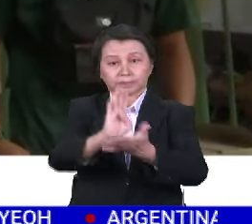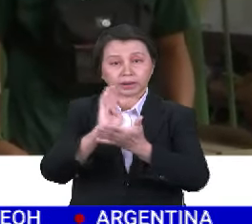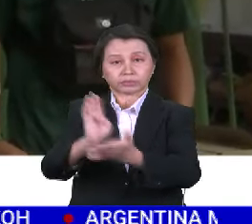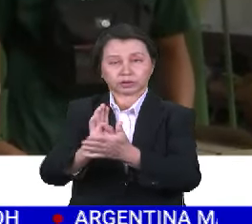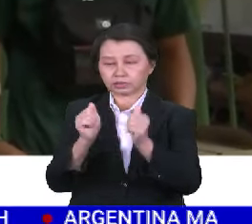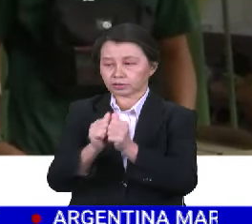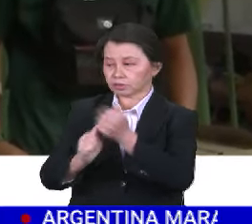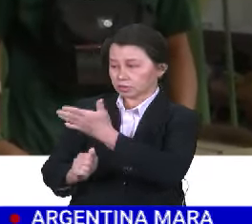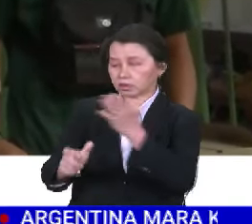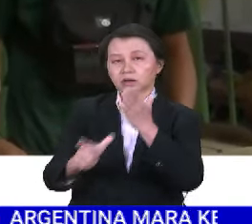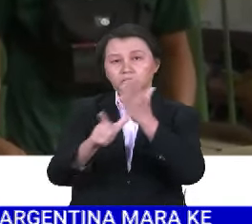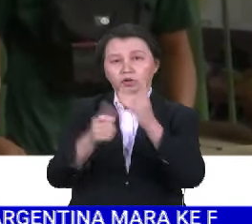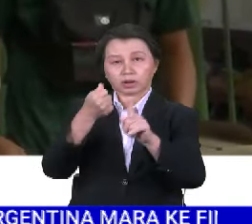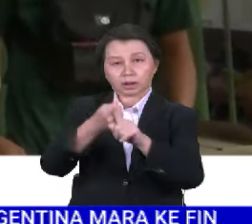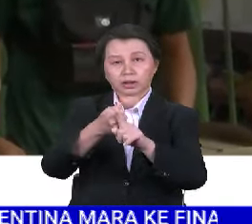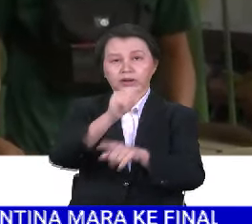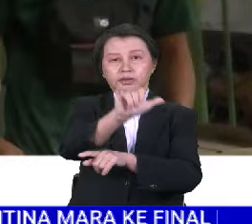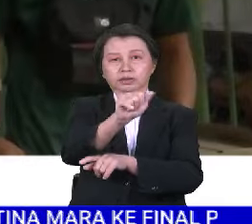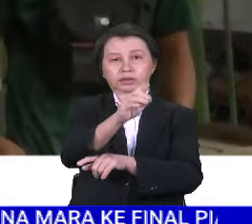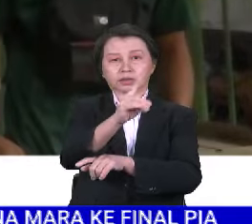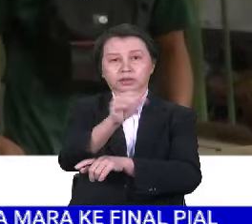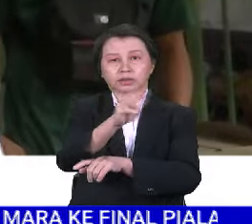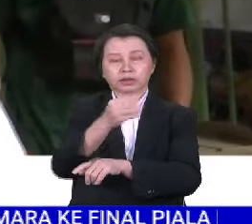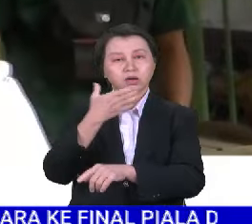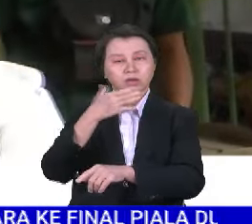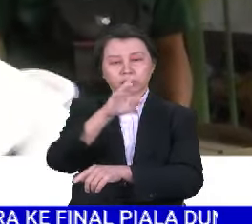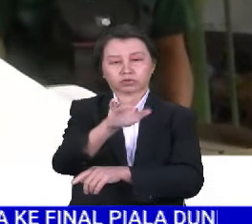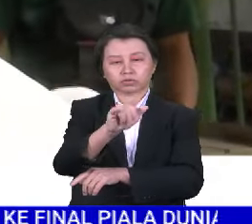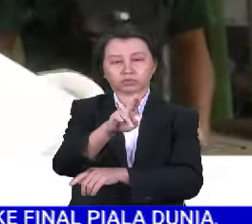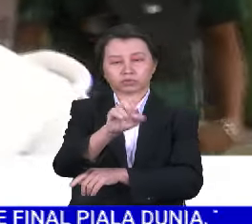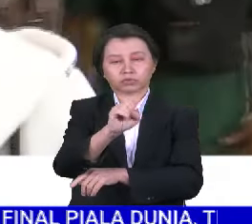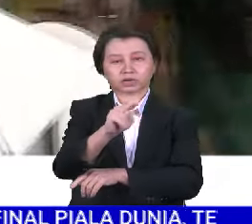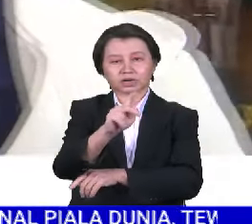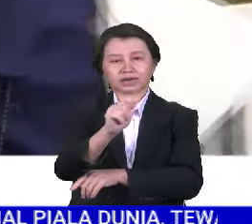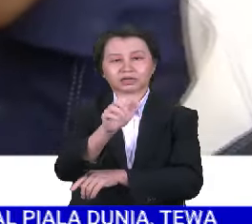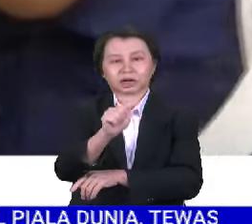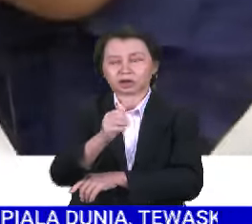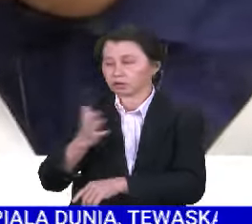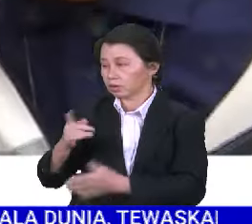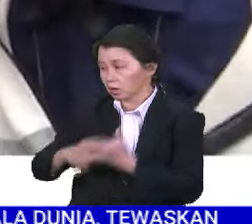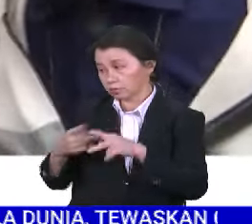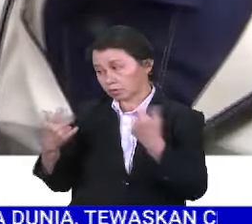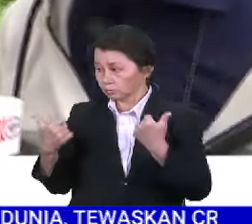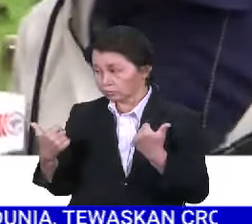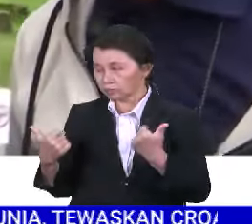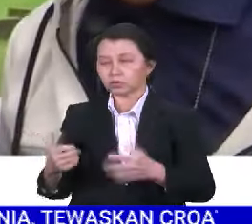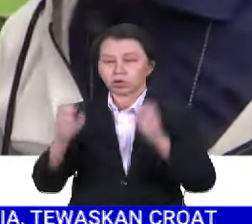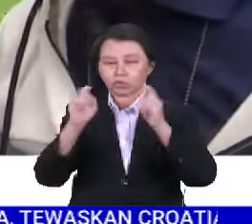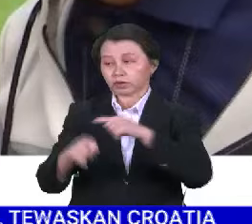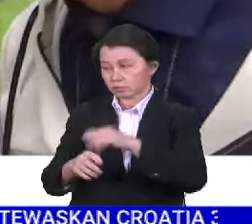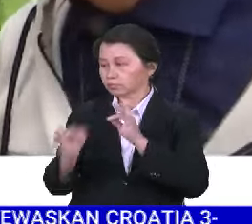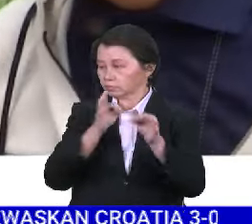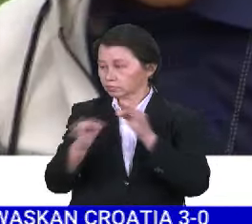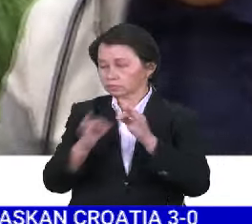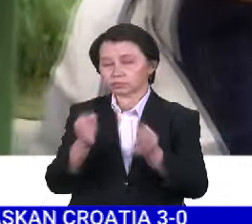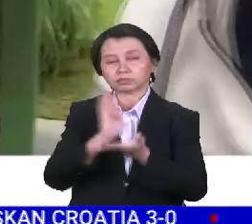kita bersama dengan penolong pengarah YADIM Kelantan iaitu Yusnita Muhammad Yusof. Apa khabar Puan? Sihat, Alhamdulillah. Okey Puan, boleh cerita sikit berkenaan dengan bantuan